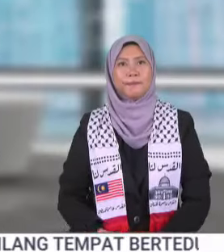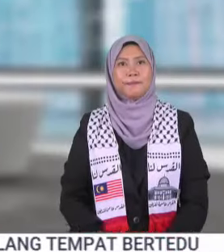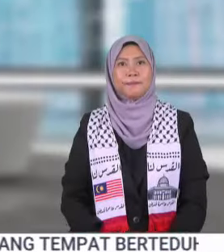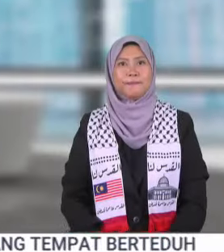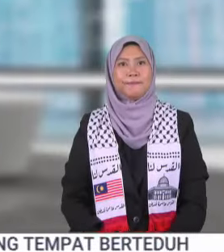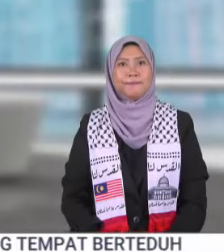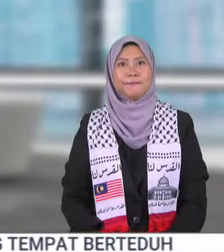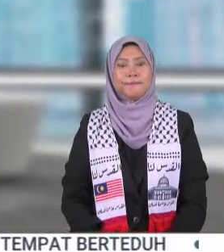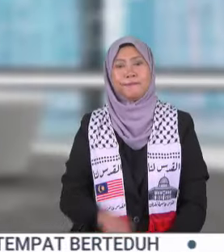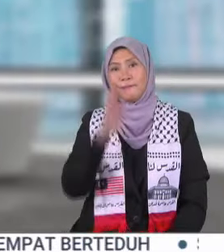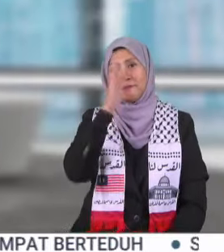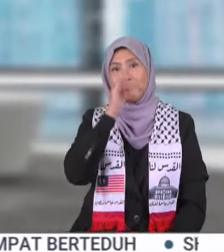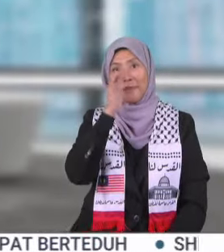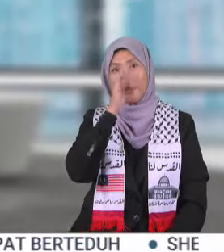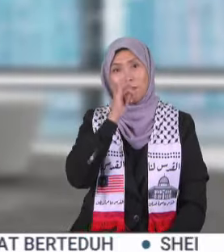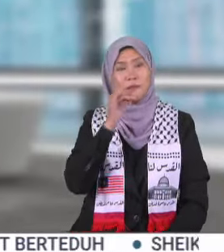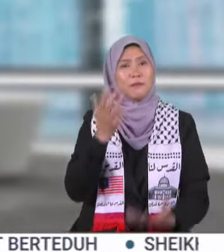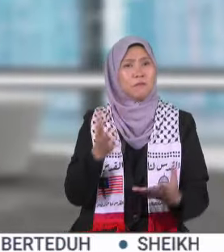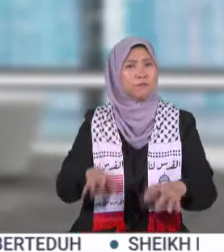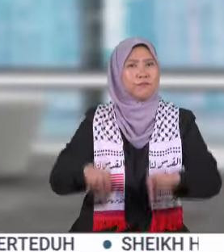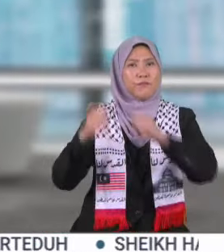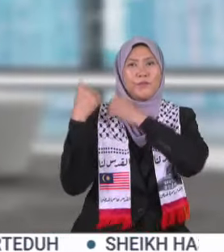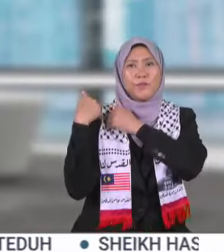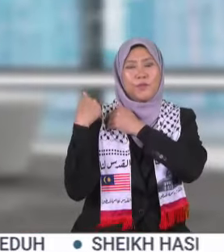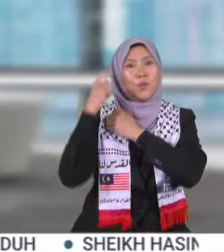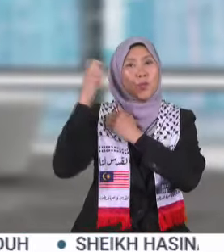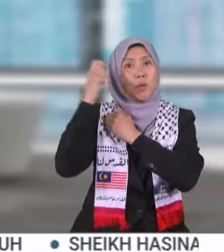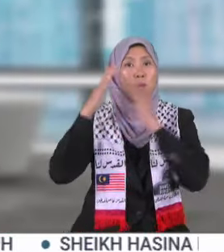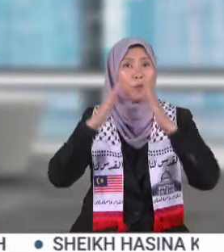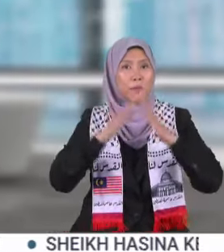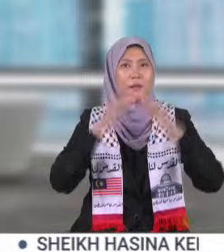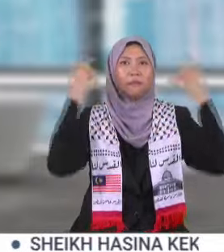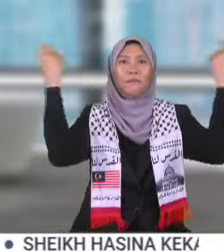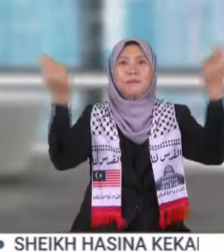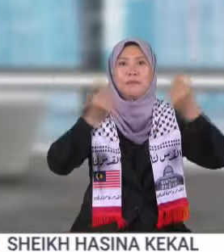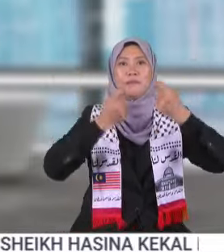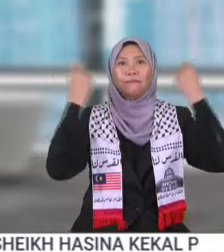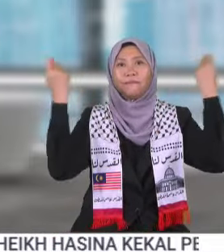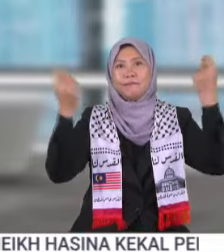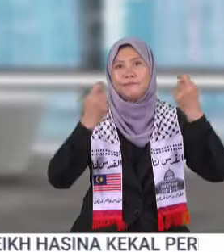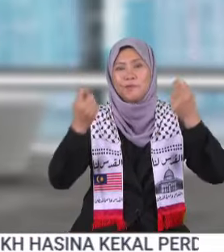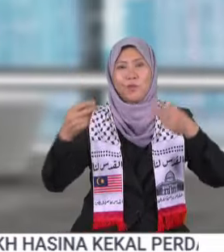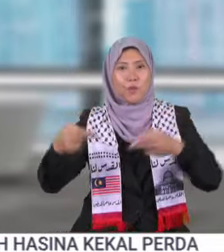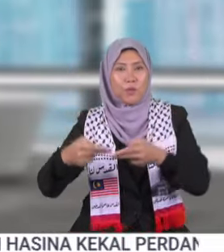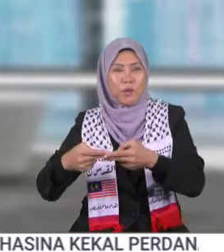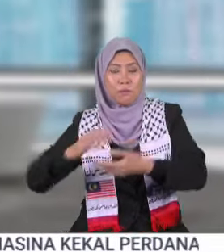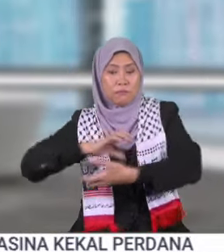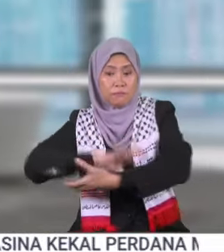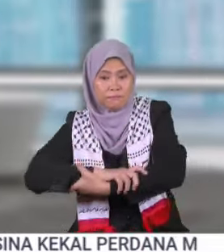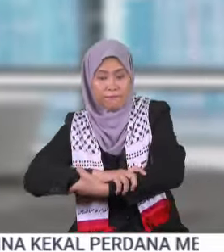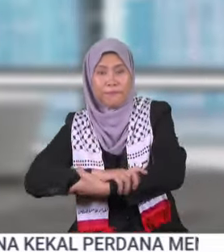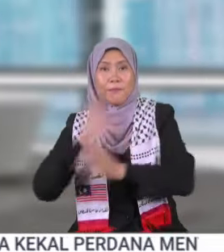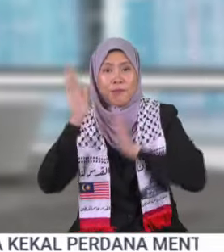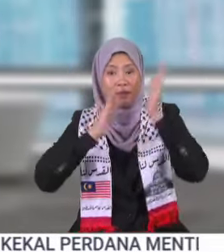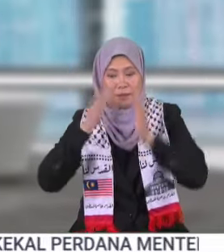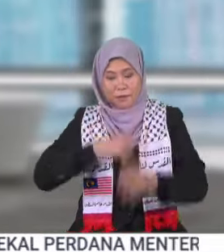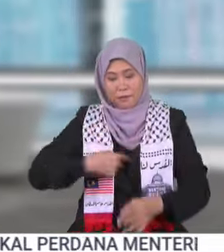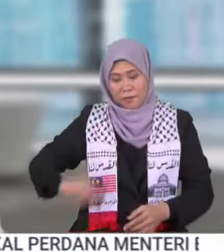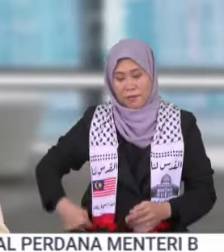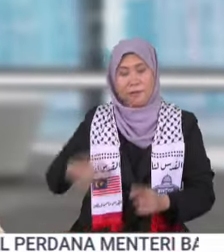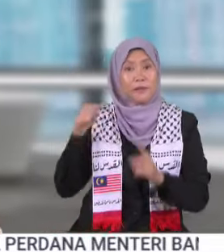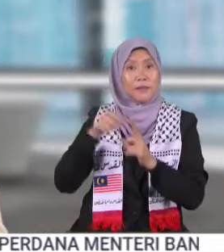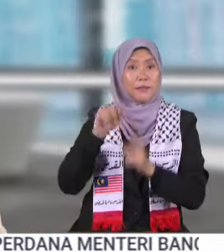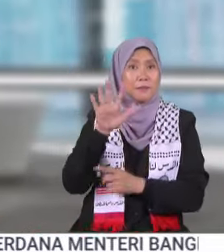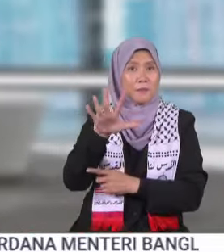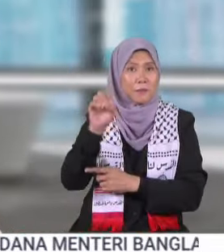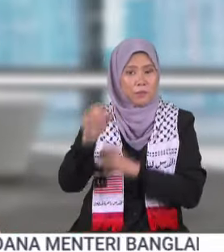Sarawak Melaka berhasrat menjadi tuan rumah Sempena sambutan ulang tahun hubungan diplomatik Malaysia China yang ke50